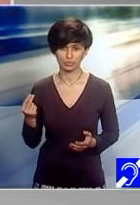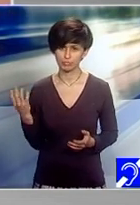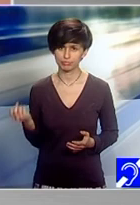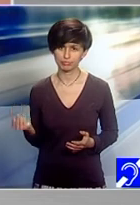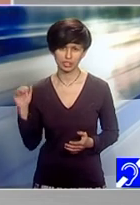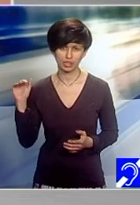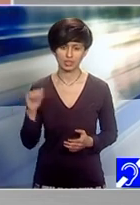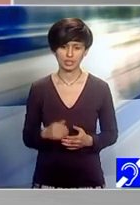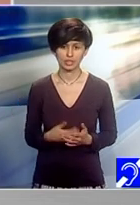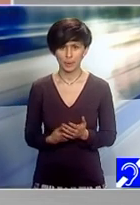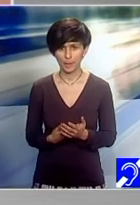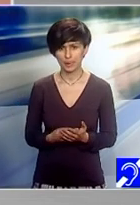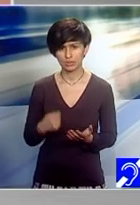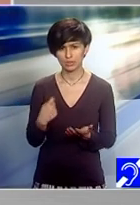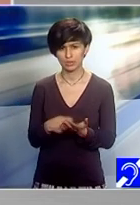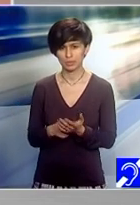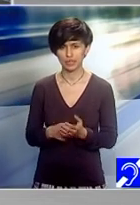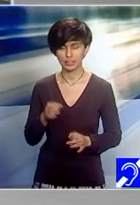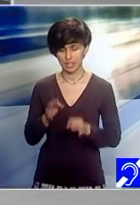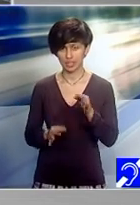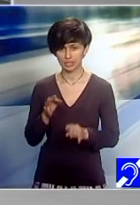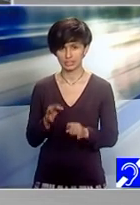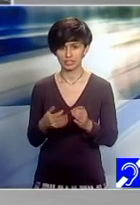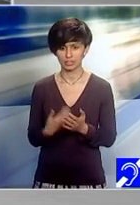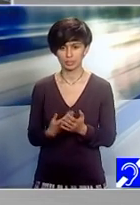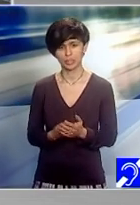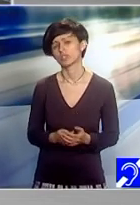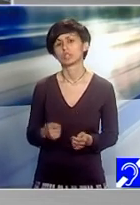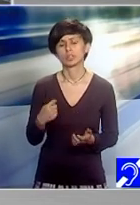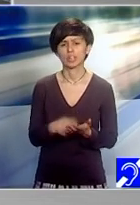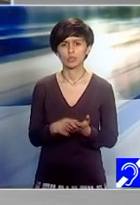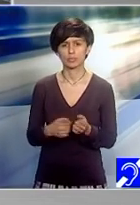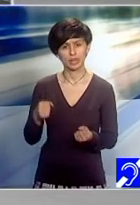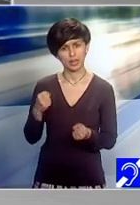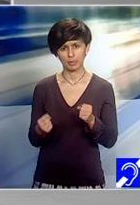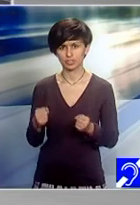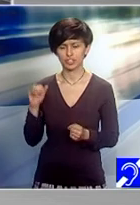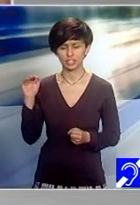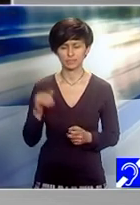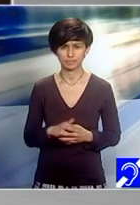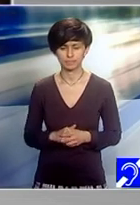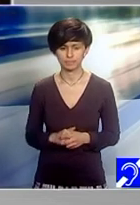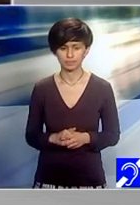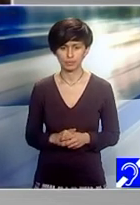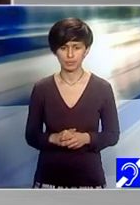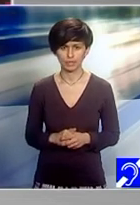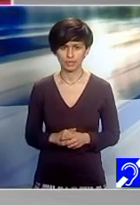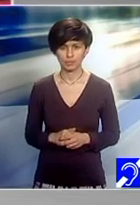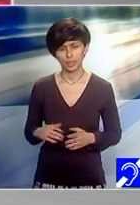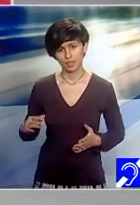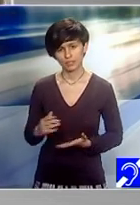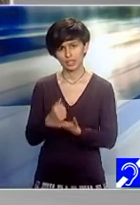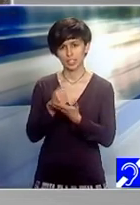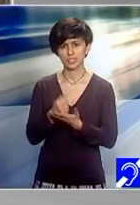efectivă a analizelor? Trei linii de finanțare are prevăzute pentru acest an Ministerul Sănătății. O finanțare din